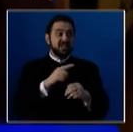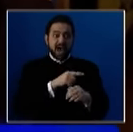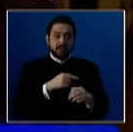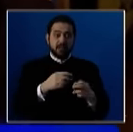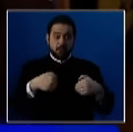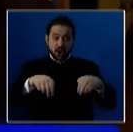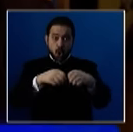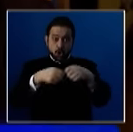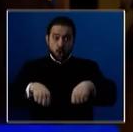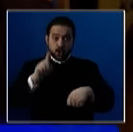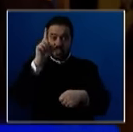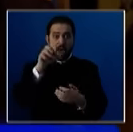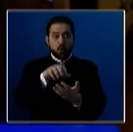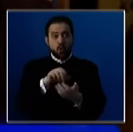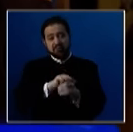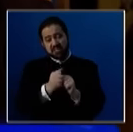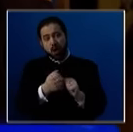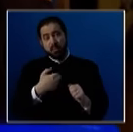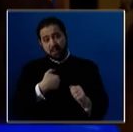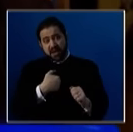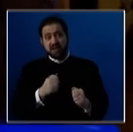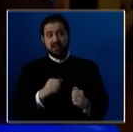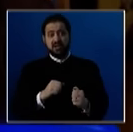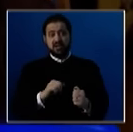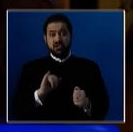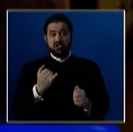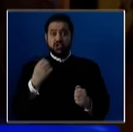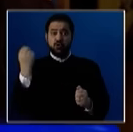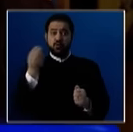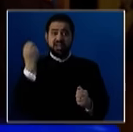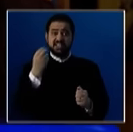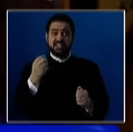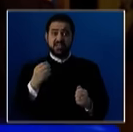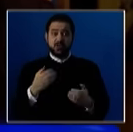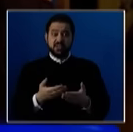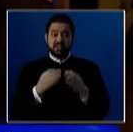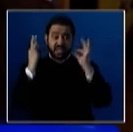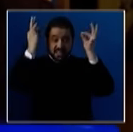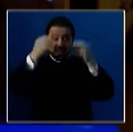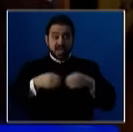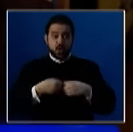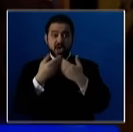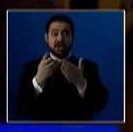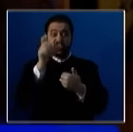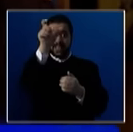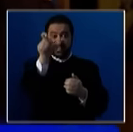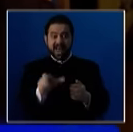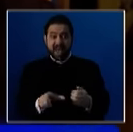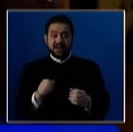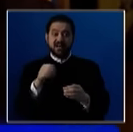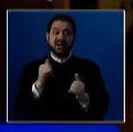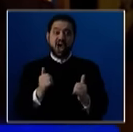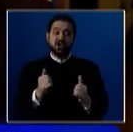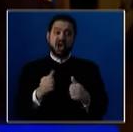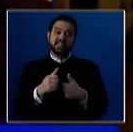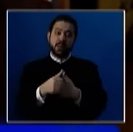mine mă iubește mai mult decât pe ceilalți la un loc și că Dumnezeu se dă întreg în această relație. Ori dacă eu mă